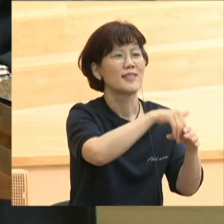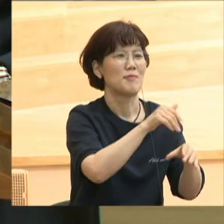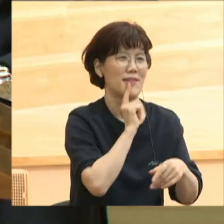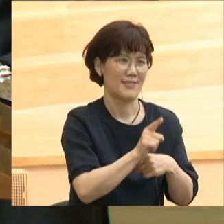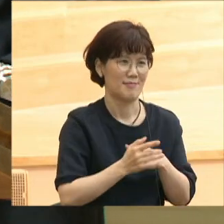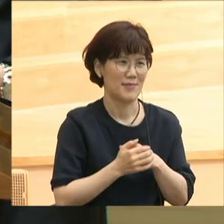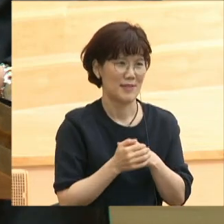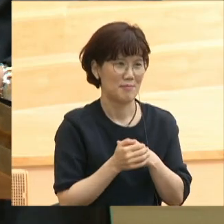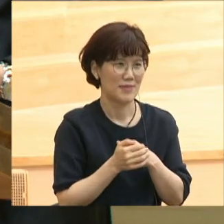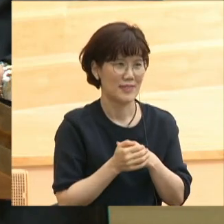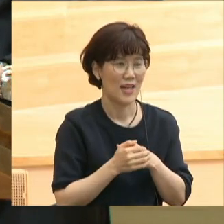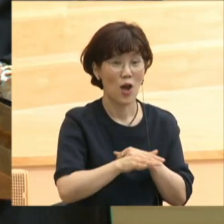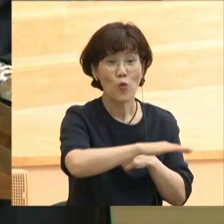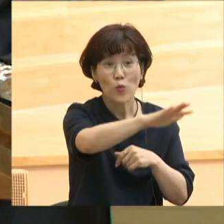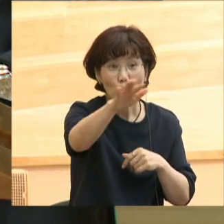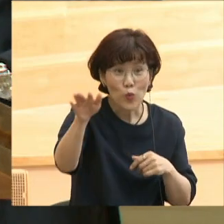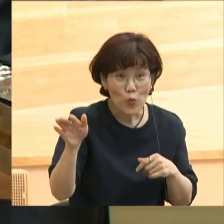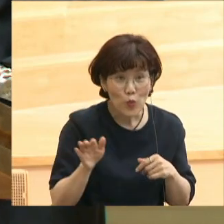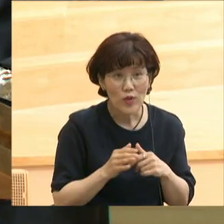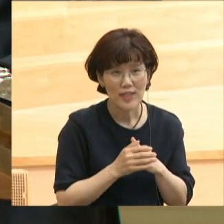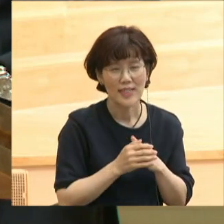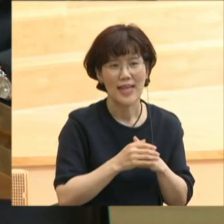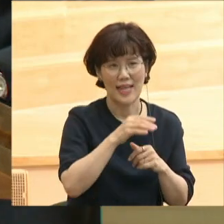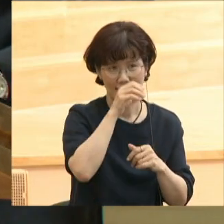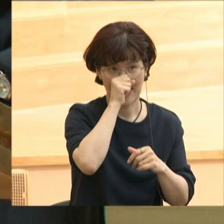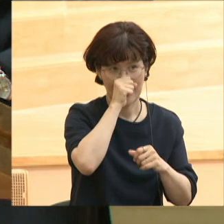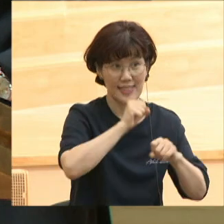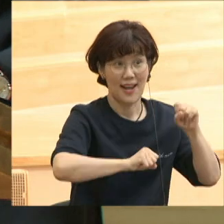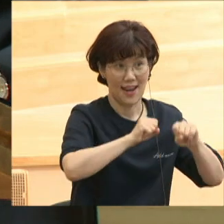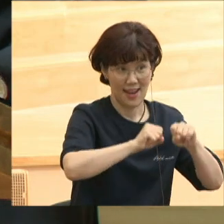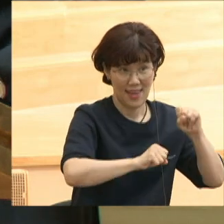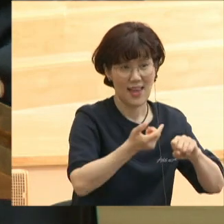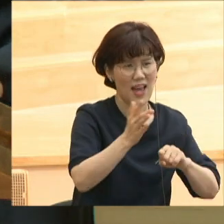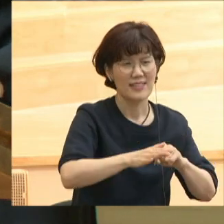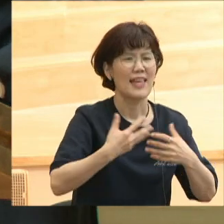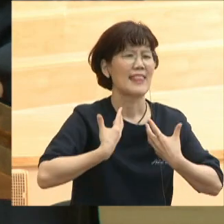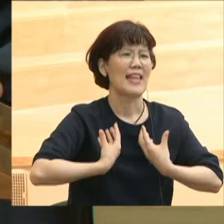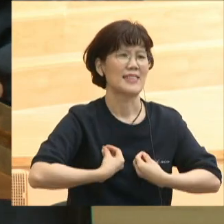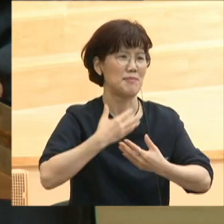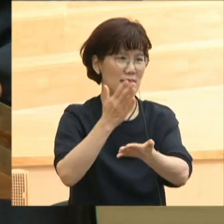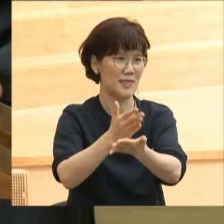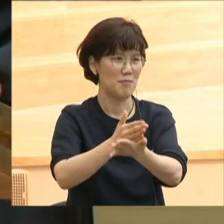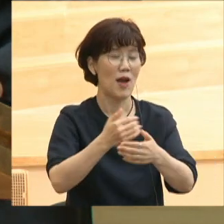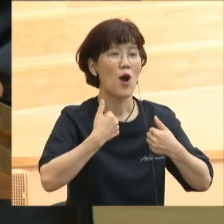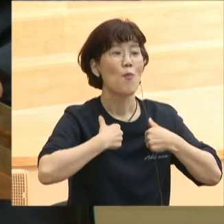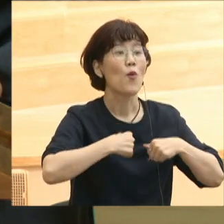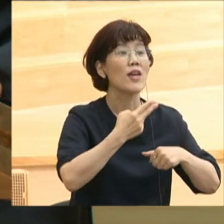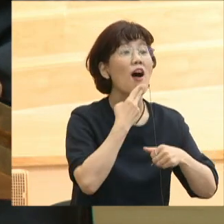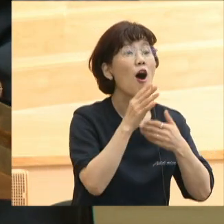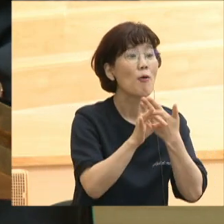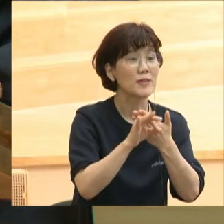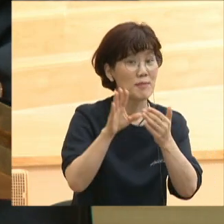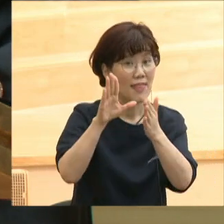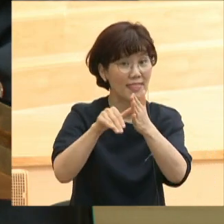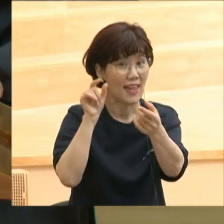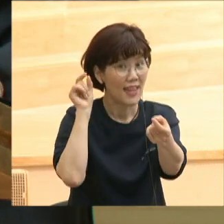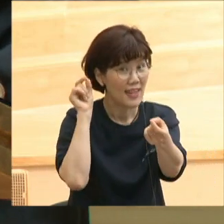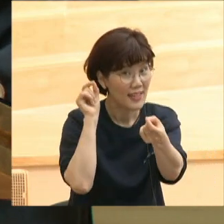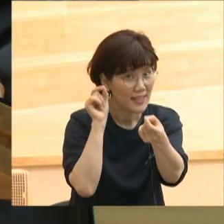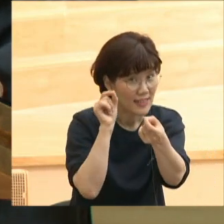성경에 나오잖아요. 우리가 선을 행하되 낙심하지 말지니 포기하지 아니하면 때가 이르되